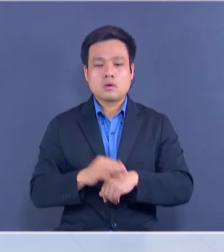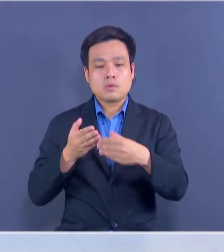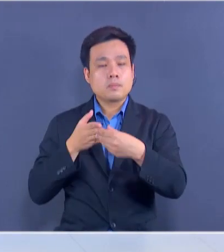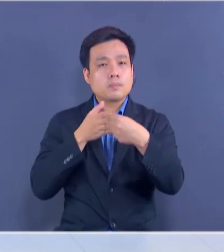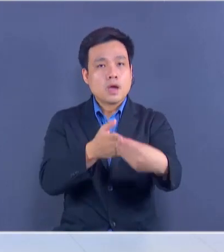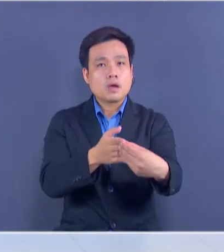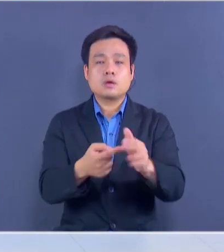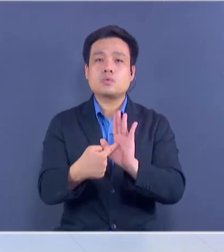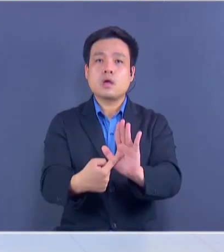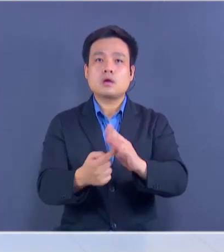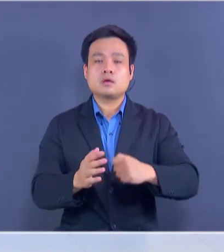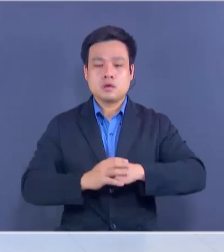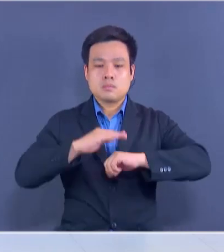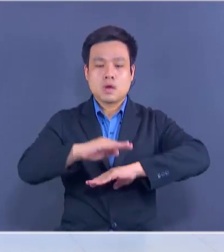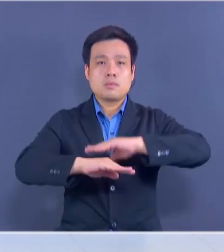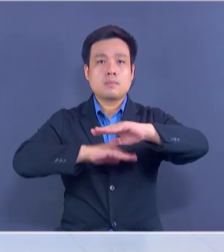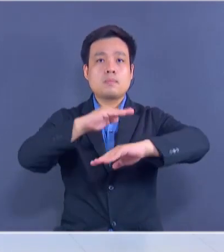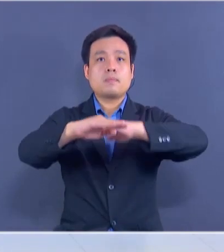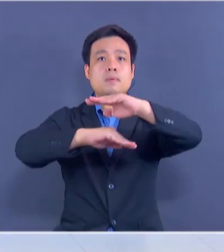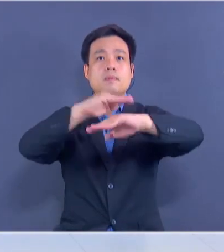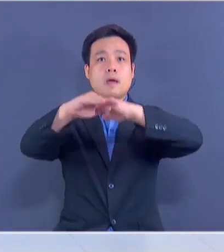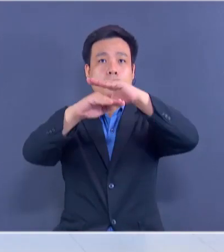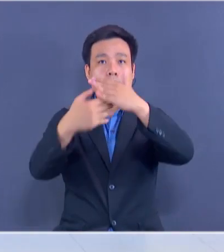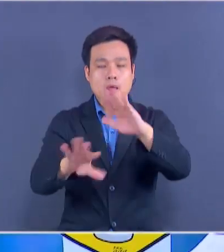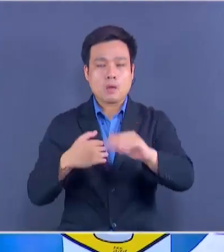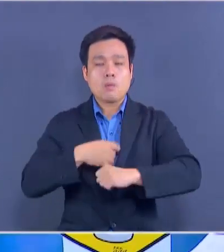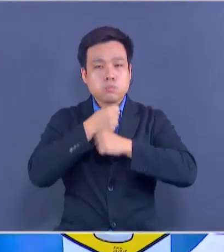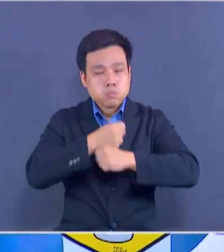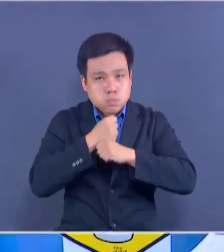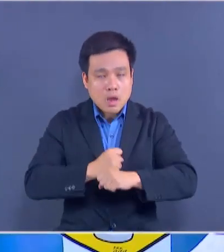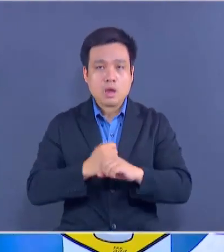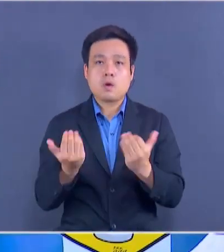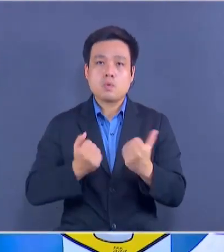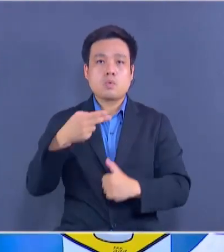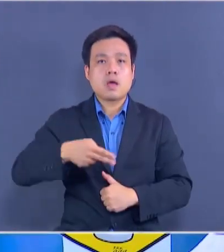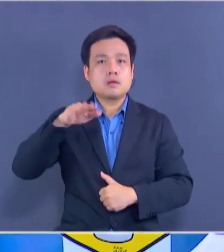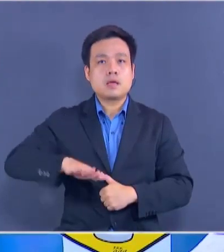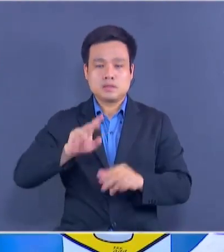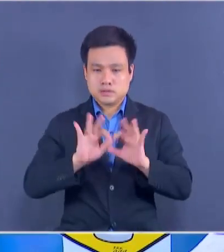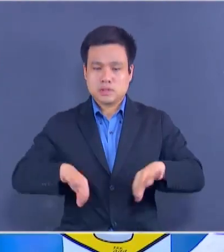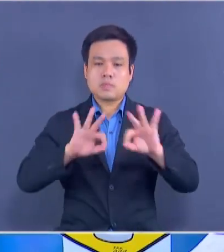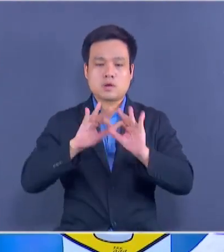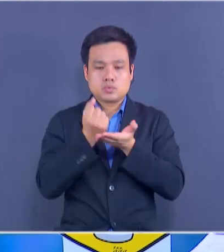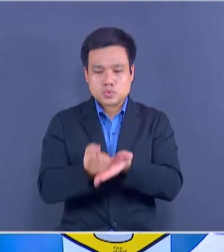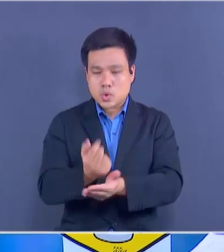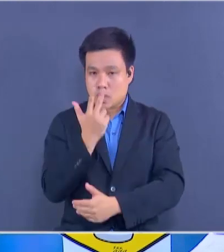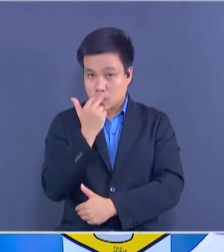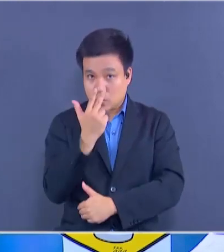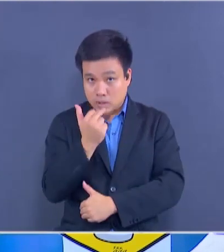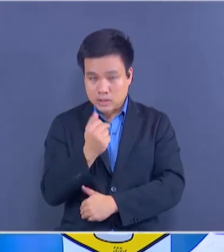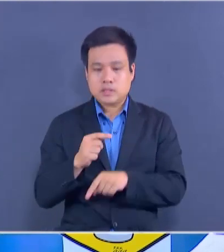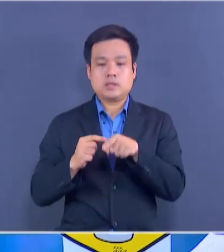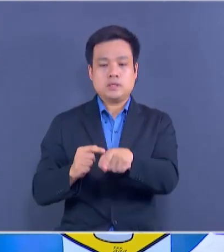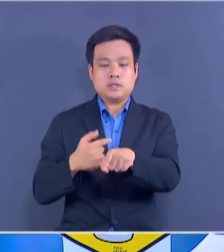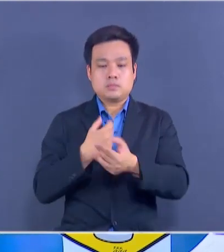อยเวลาขึ้นลงบันไดเลื่อนเกิดอุบัติเหตุกับบันไดเลื่อนอีกแล้วนะคะล่าสุดพลเมืองดีพยายามจะเข้าไปช่วยเด็กหญิงชา